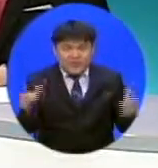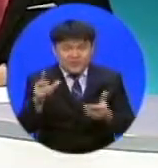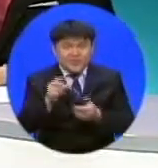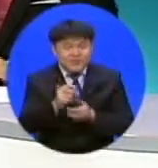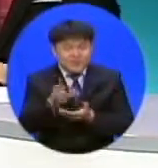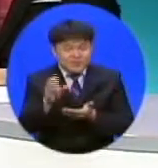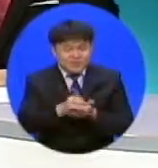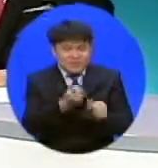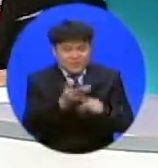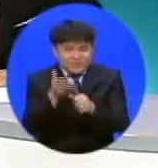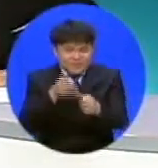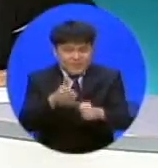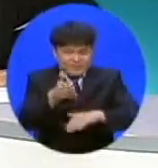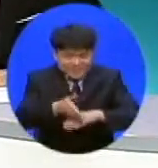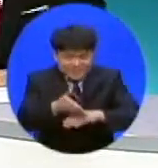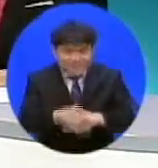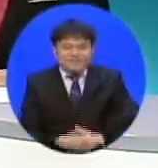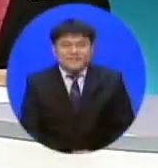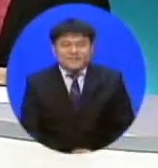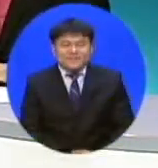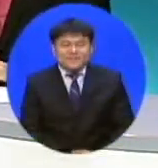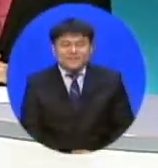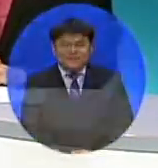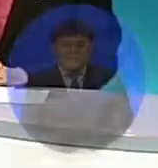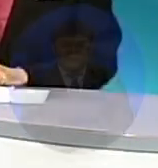소식 전해주시고요. 오늘 고맙습니다. 네, 감사합니다.